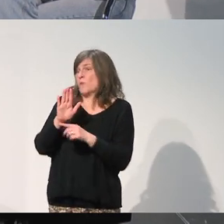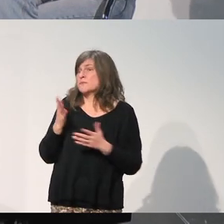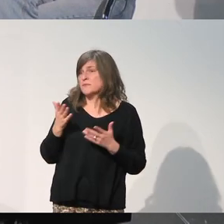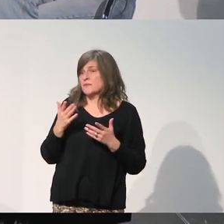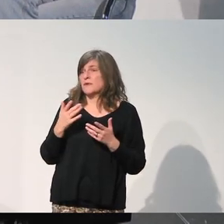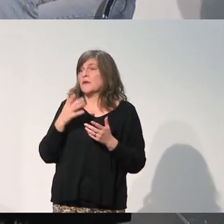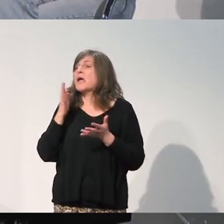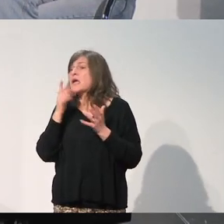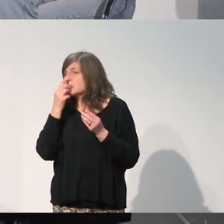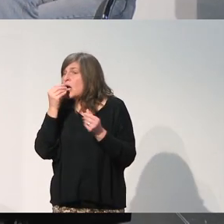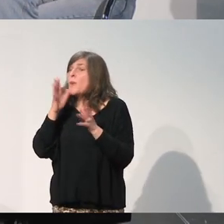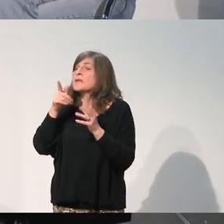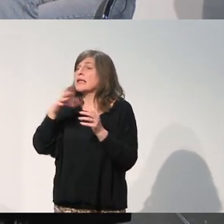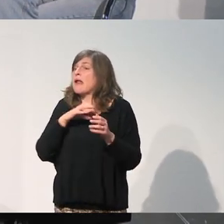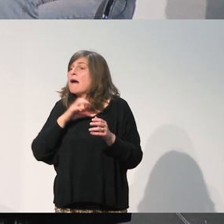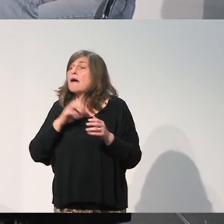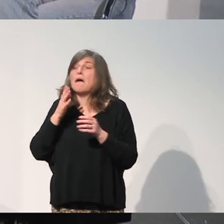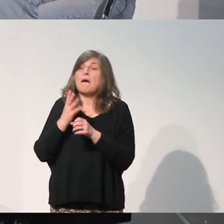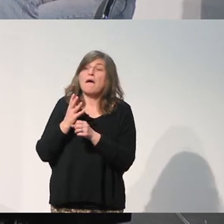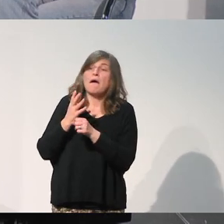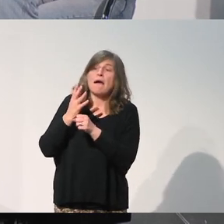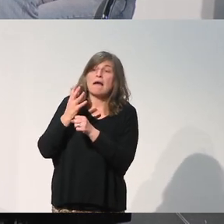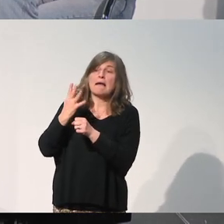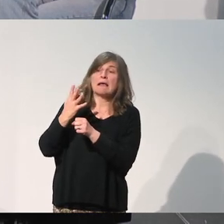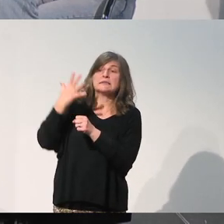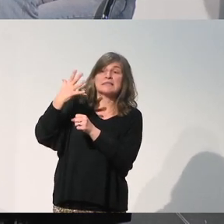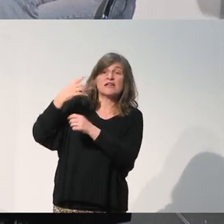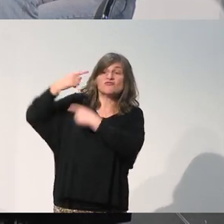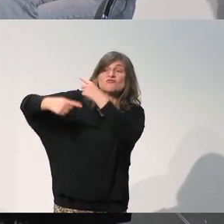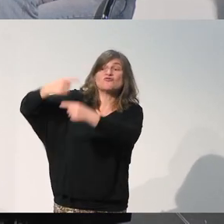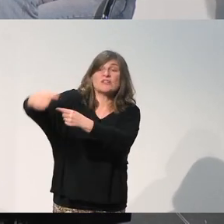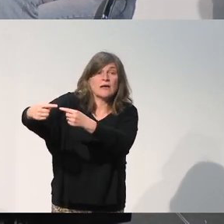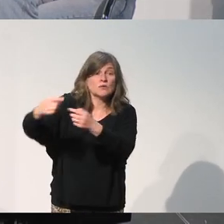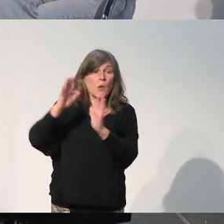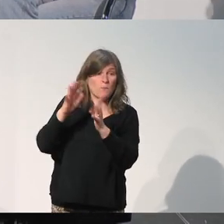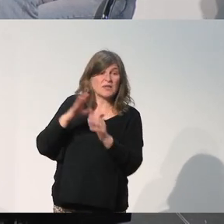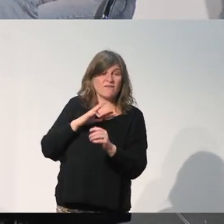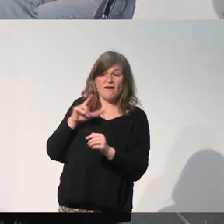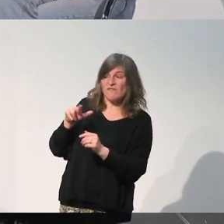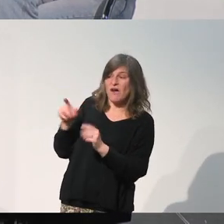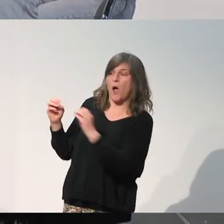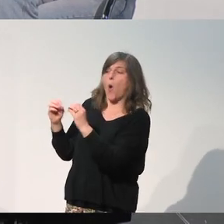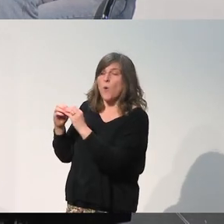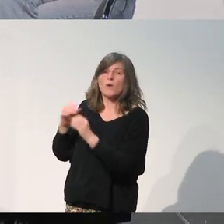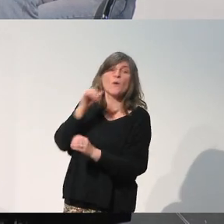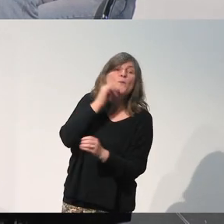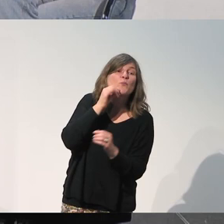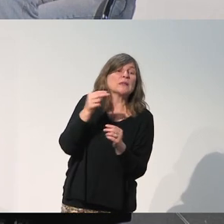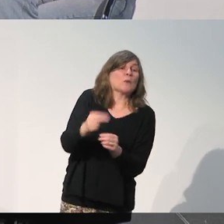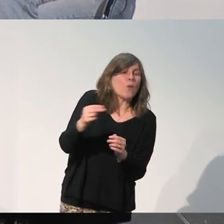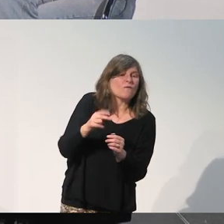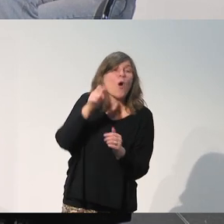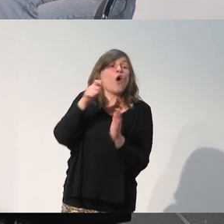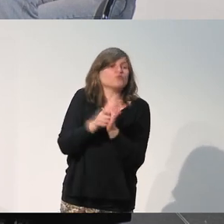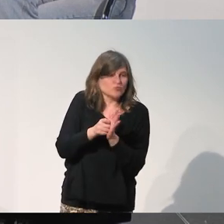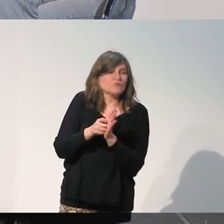il y a des gens qui voudront percer ces silences-là, peut-être dans 4-5 générations, ce sujet de l'oncle, peut-être un petit-neveu, petit-petit-neveu, dire un jour